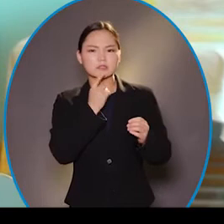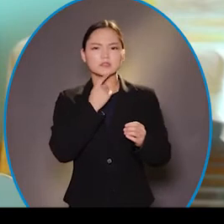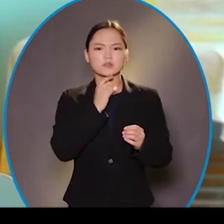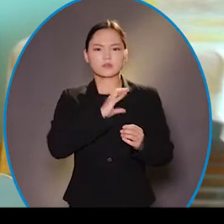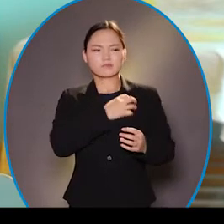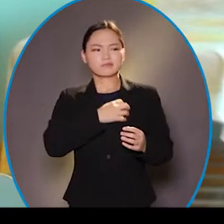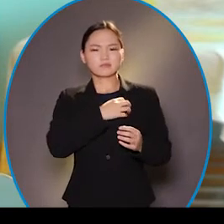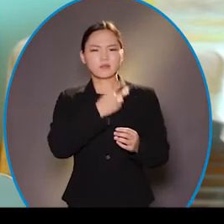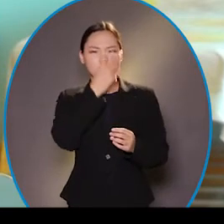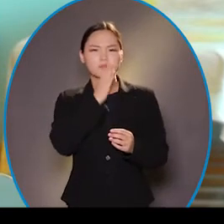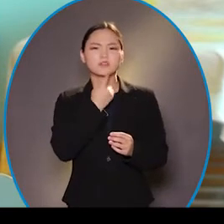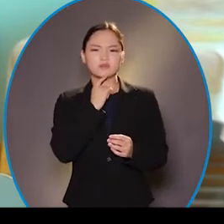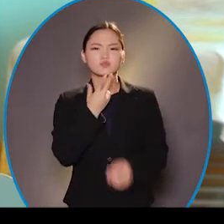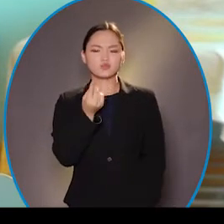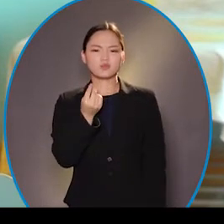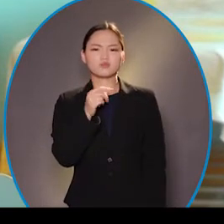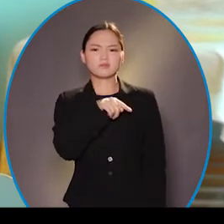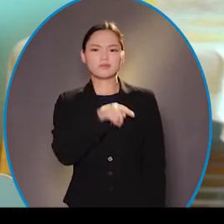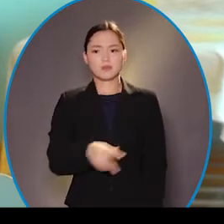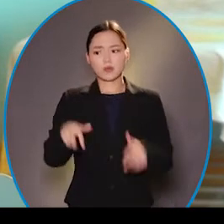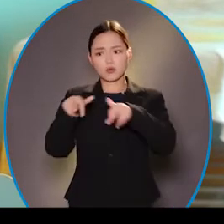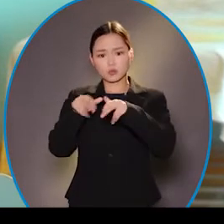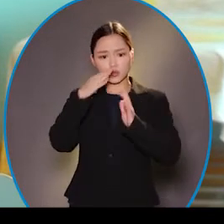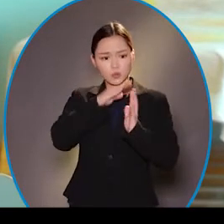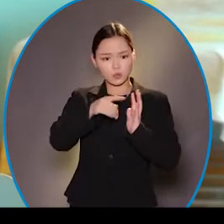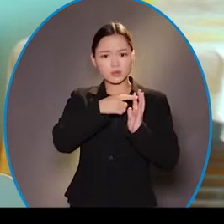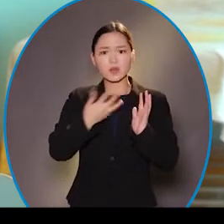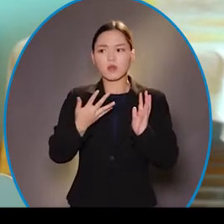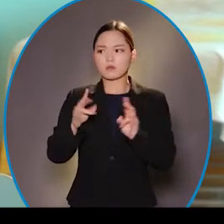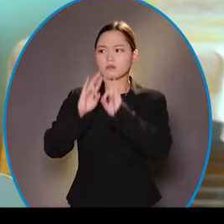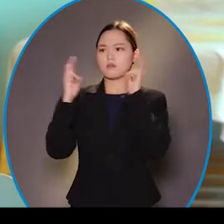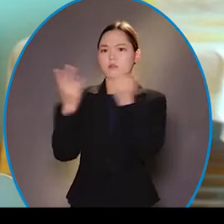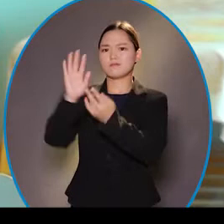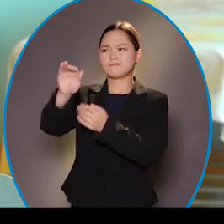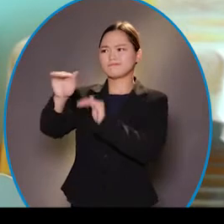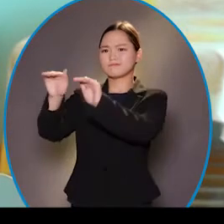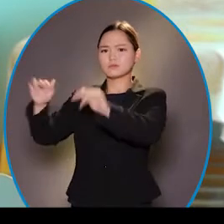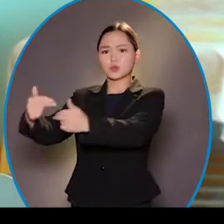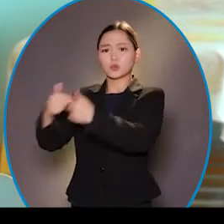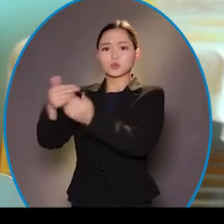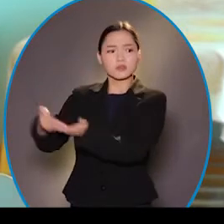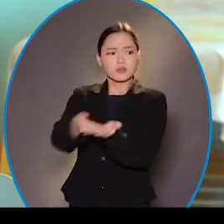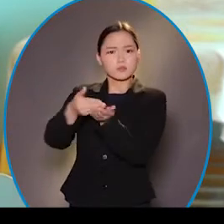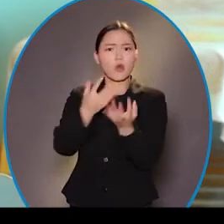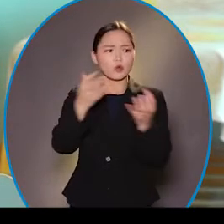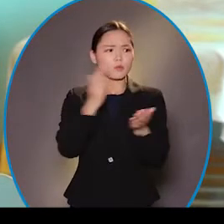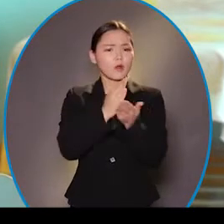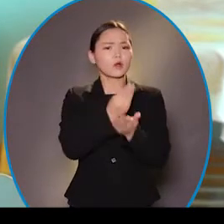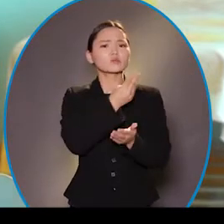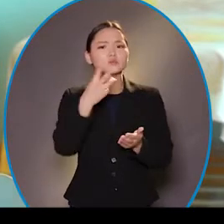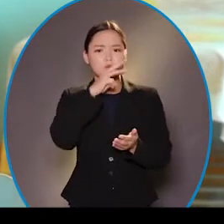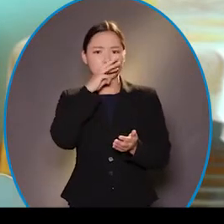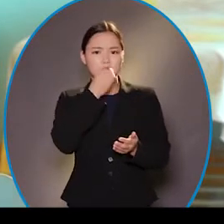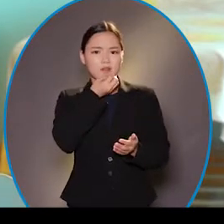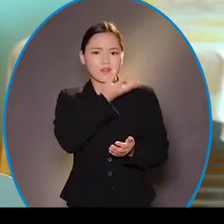хэцүү байсан. Яг ийм хүүхдүүд гэлцэж энэ нийгэм рүү л хандаж те олон дэмжиж тусалдаг хүмүүс олон байдаг шүү ойлгодог хүмүүс